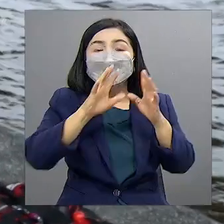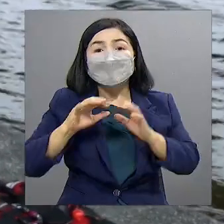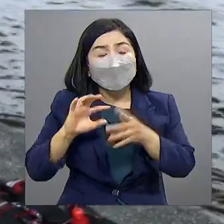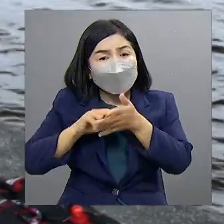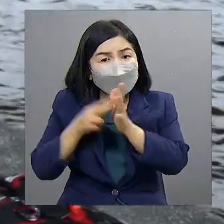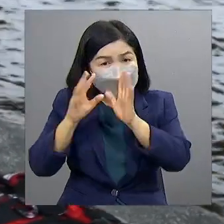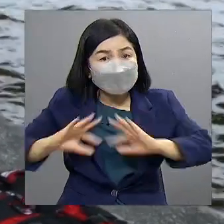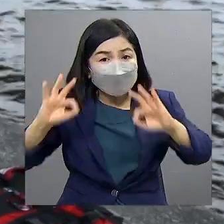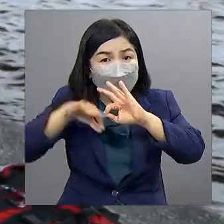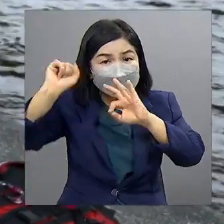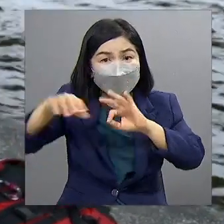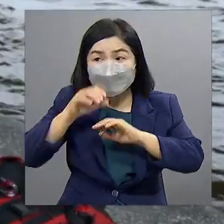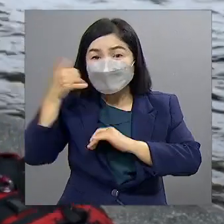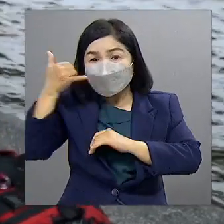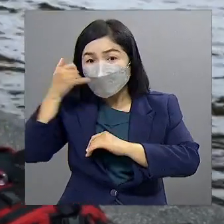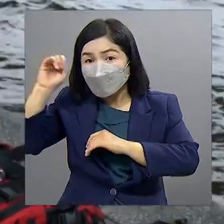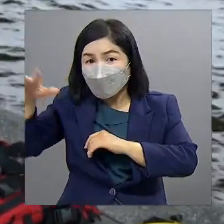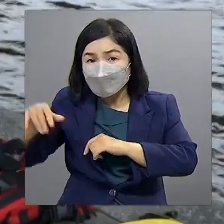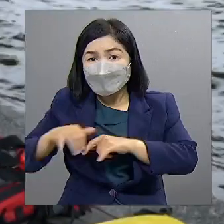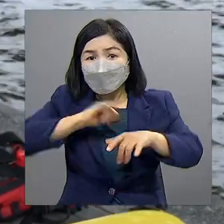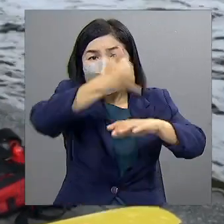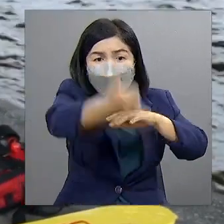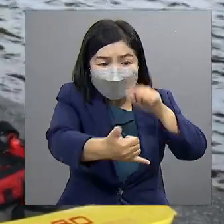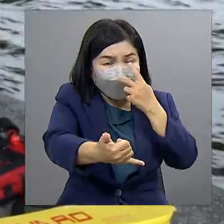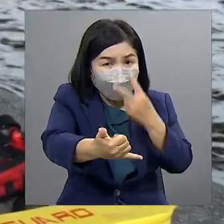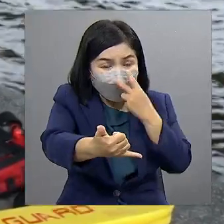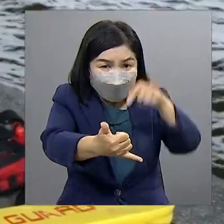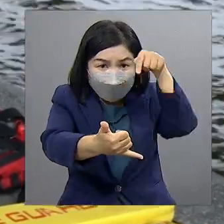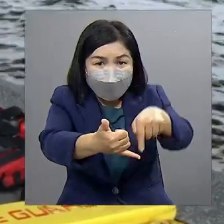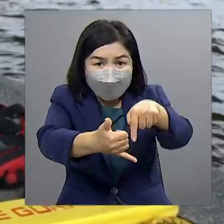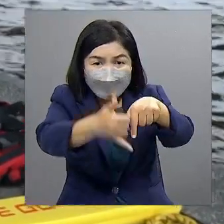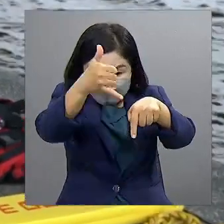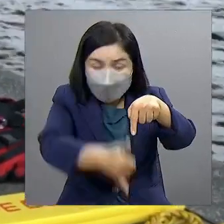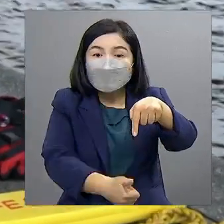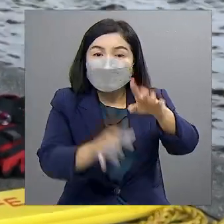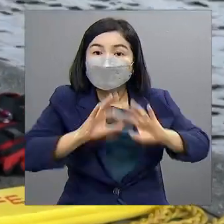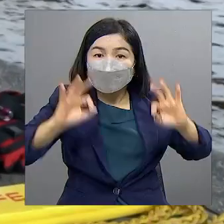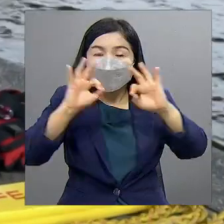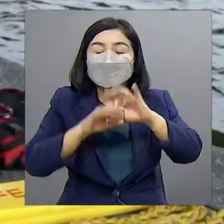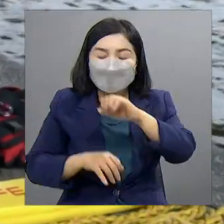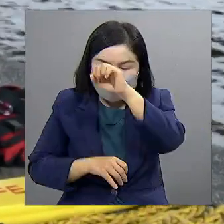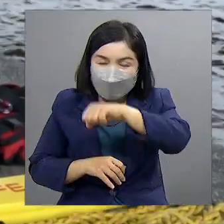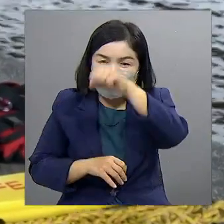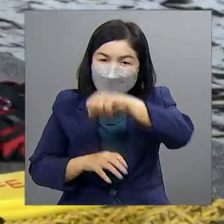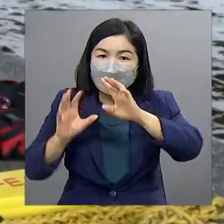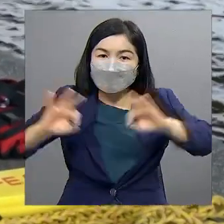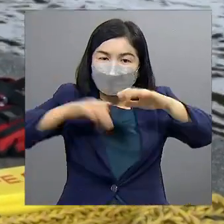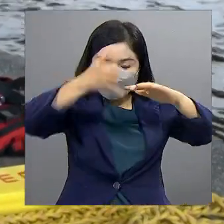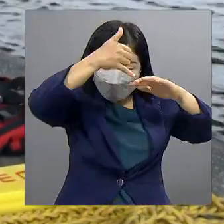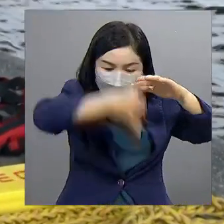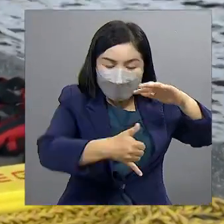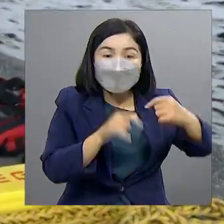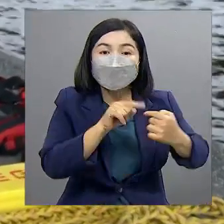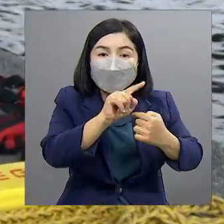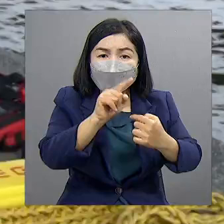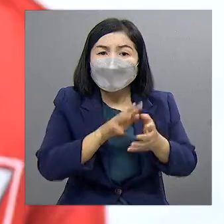จ้งเจ้าหน้าที ่ถูกต้อง จุดที่จมลงไปเนี่ยเป็นสิ่งที่สำคัญมากๆใช่ไหมคะทีนี้ถ้าว่าเราจะโทรแจ้งเจ้าหน้าที่เนี่ยมันมีข้อมูลอะไรที่เ